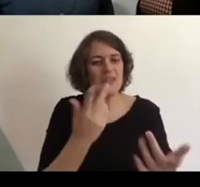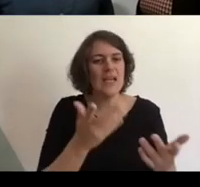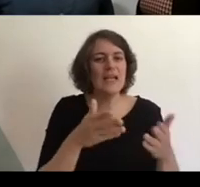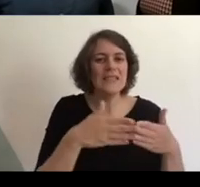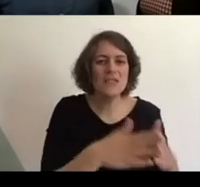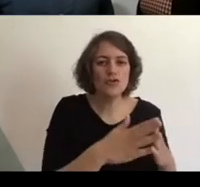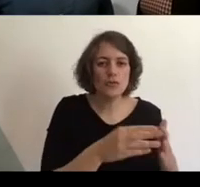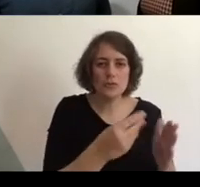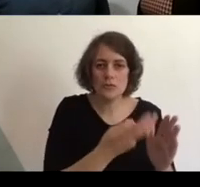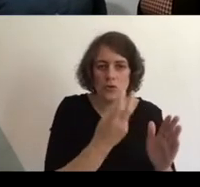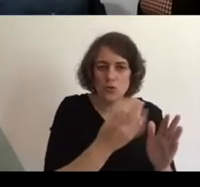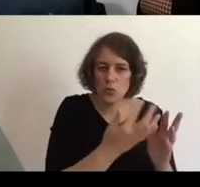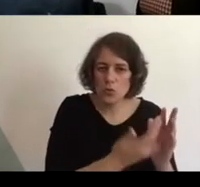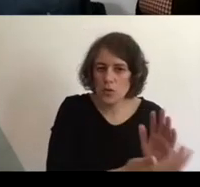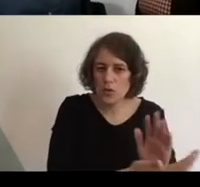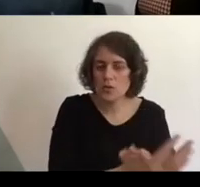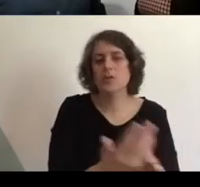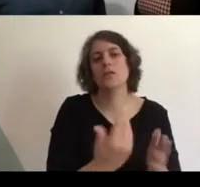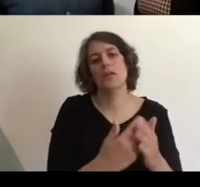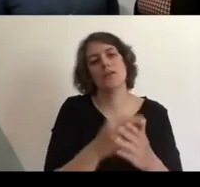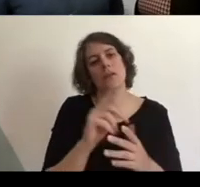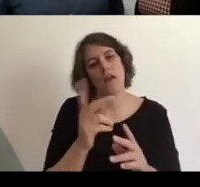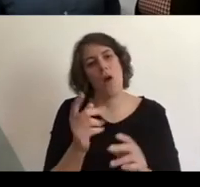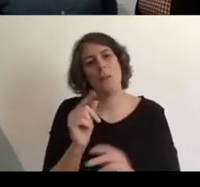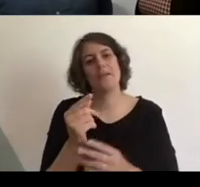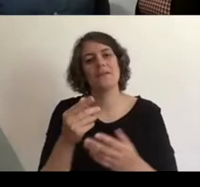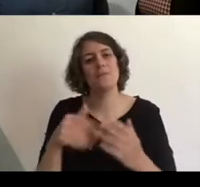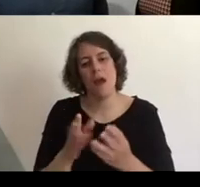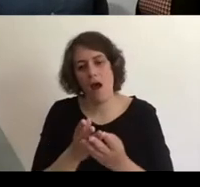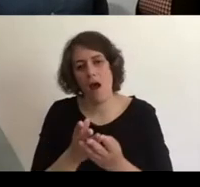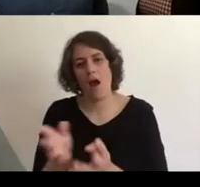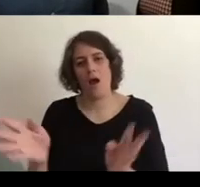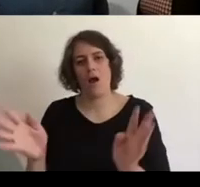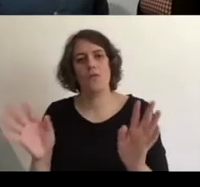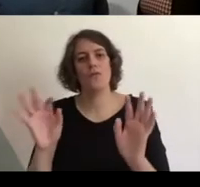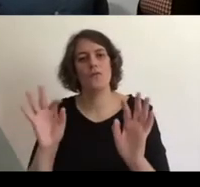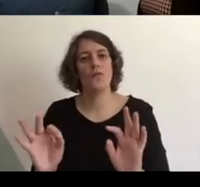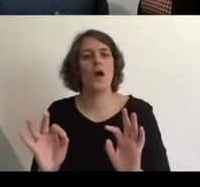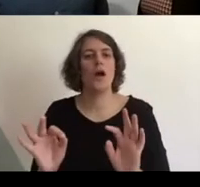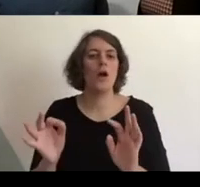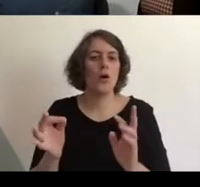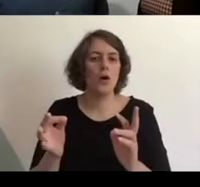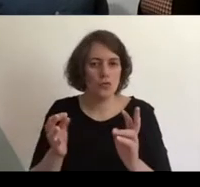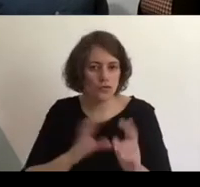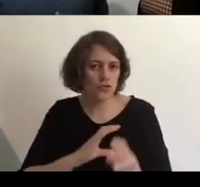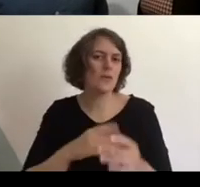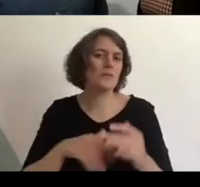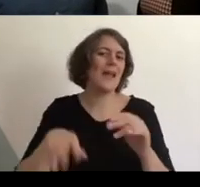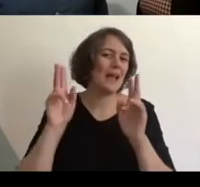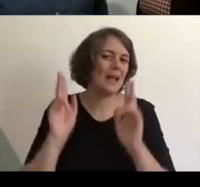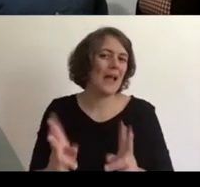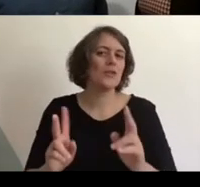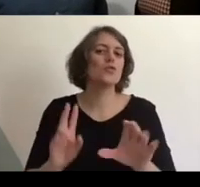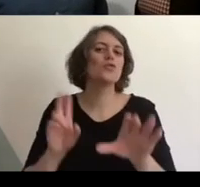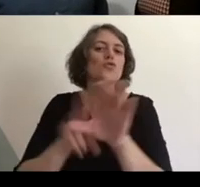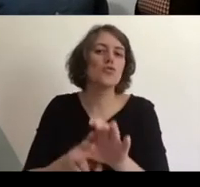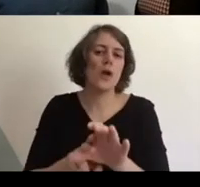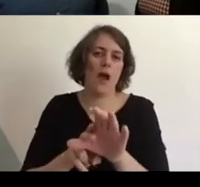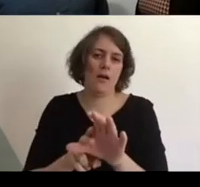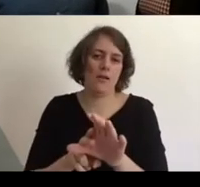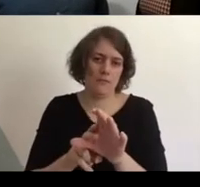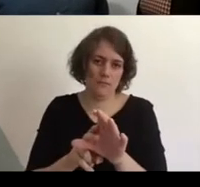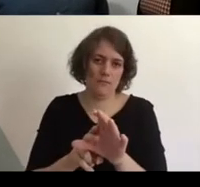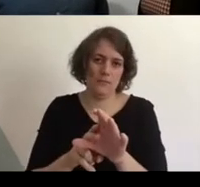heißt, man eröffnet ihnen ein bisschen mehr gerechtere Chancen und Zugänge. Und das andere, und das ist